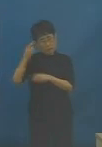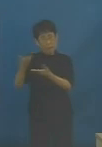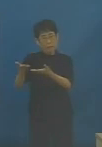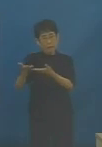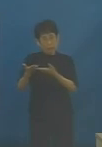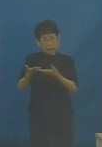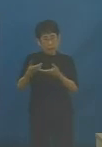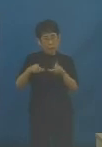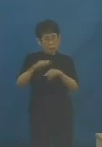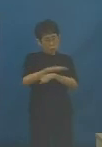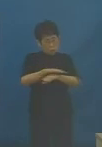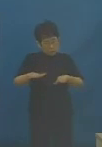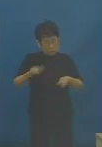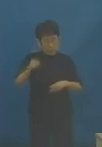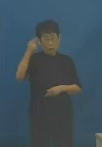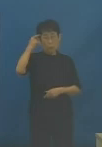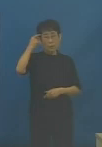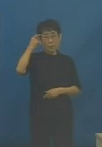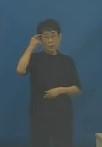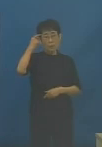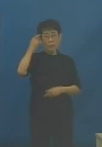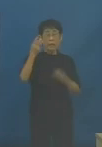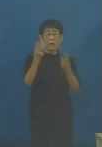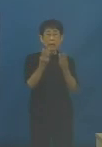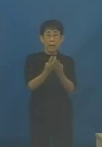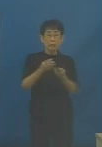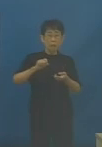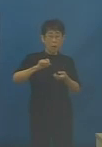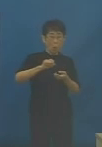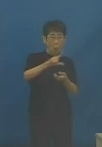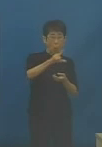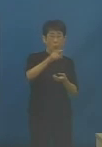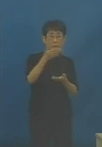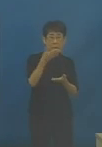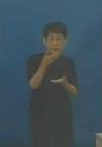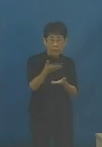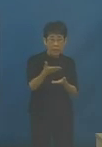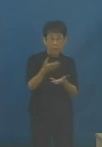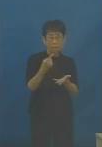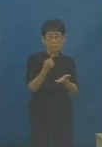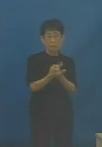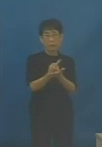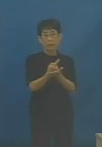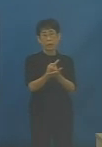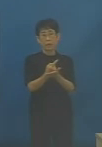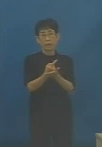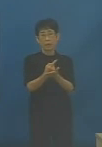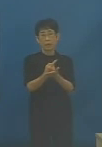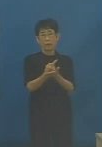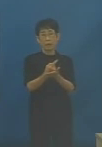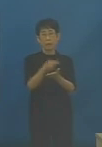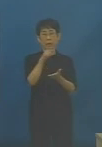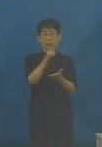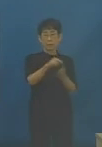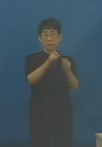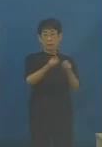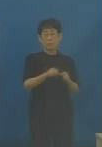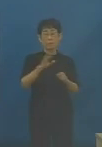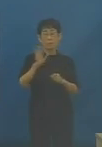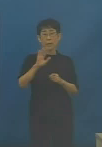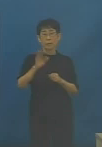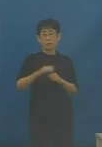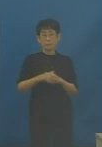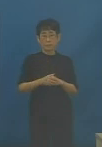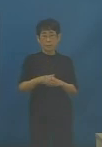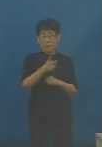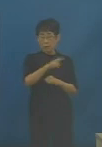が、ただ数が多いかどうかっていうのが全てではないと思いますので、皆さんそれぞれの選択だと思います。